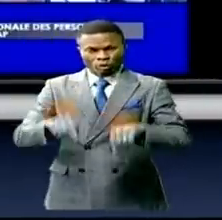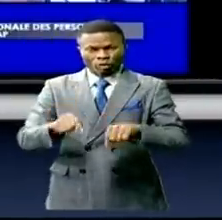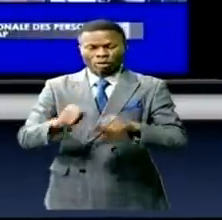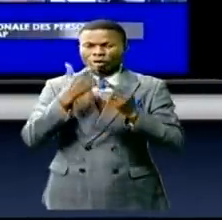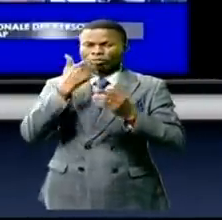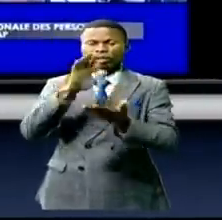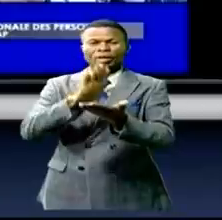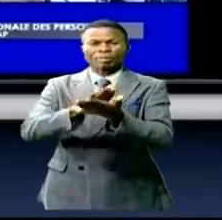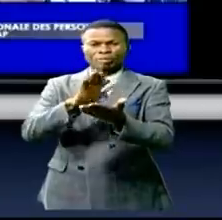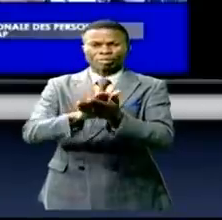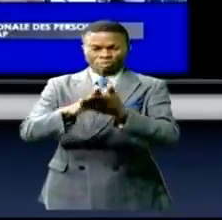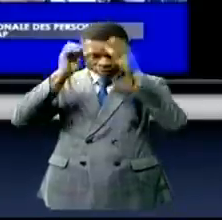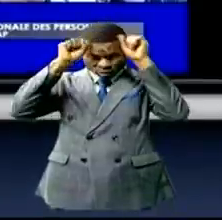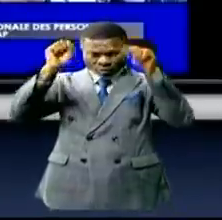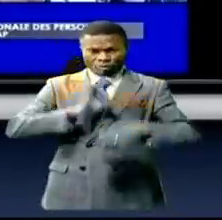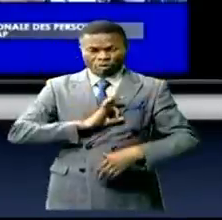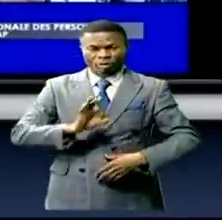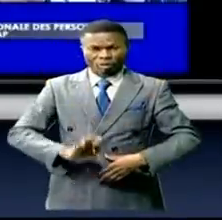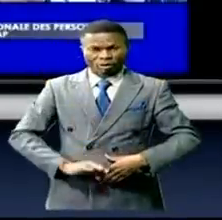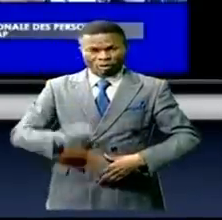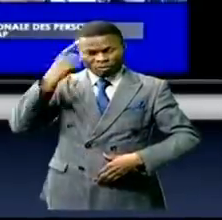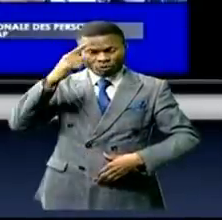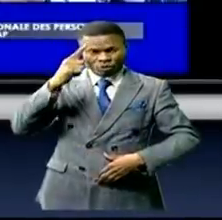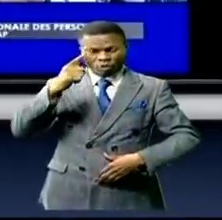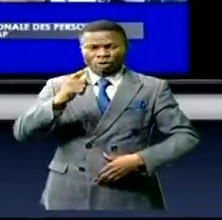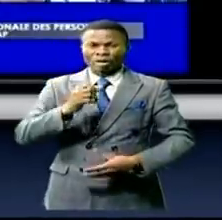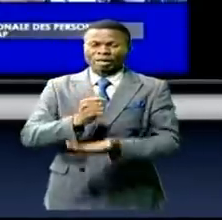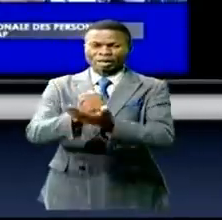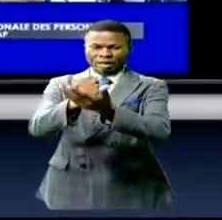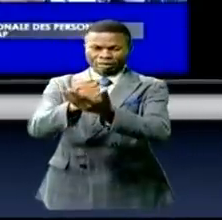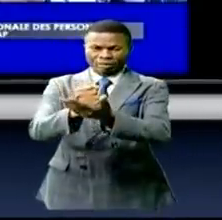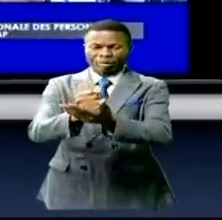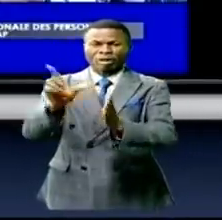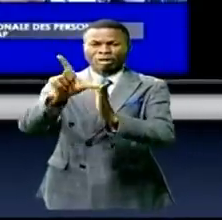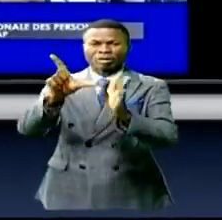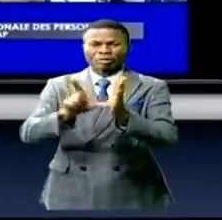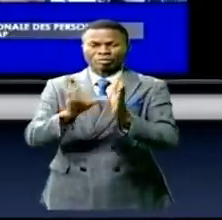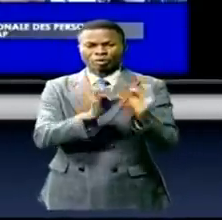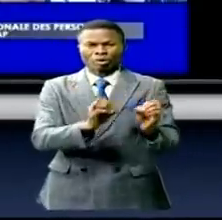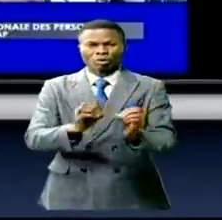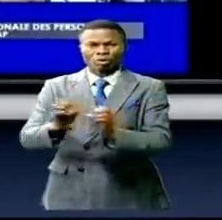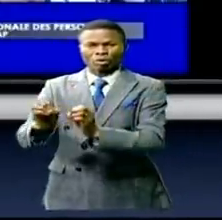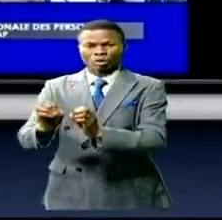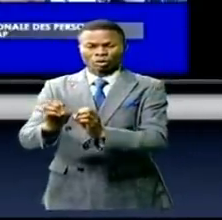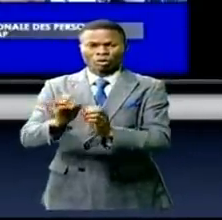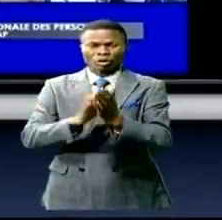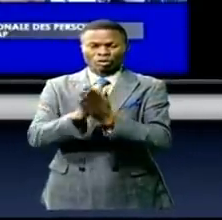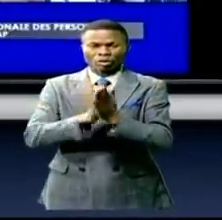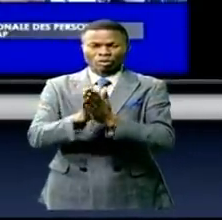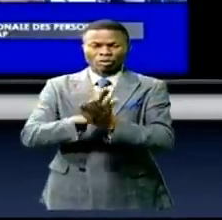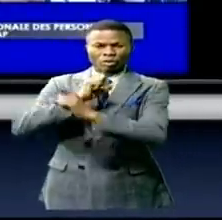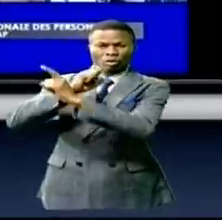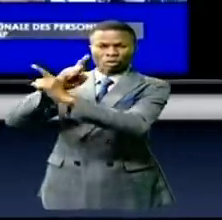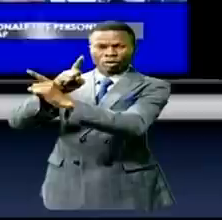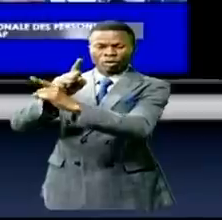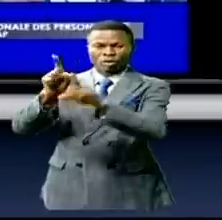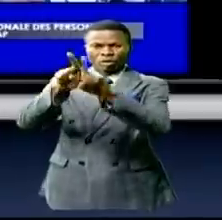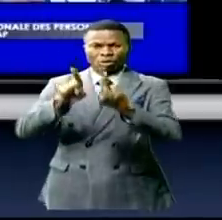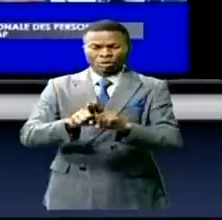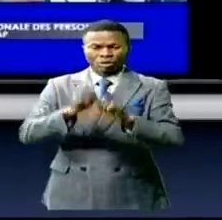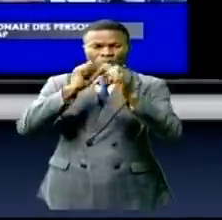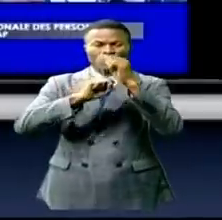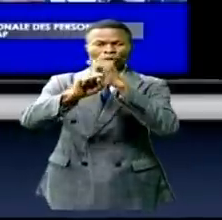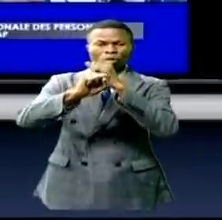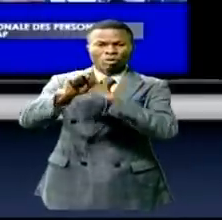remercier le président de la république pour avoir favorisé la loi organique portant protection et promotion